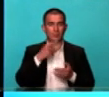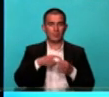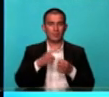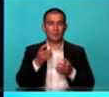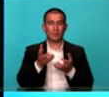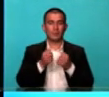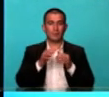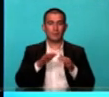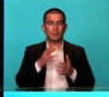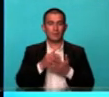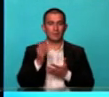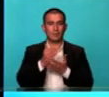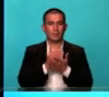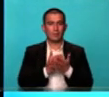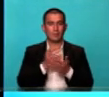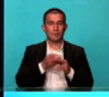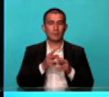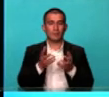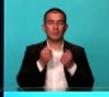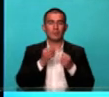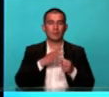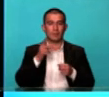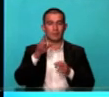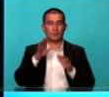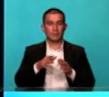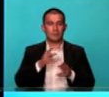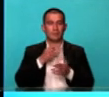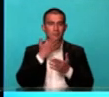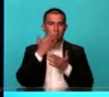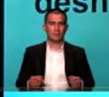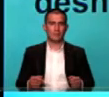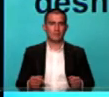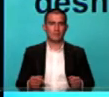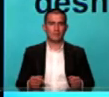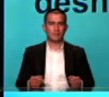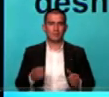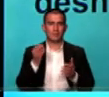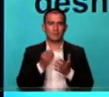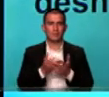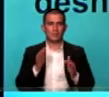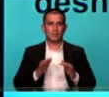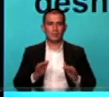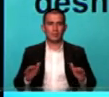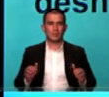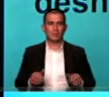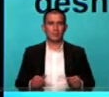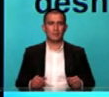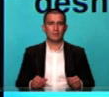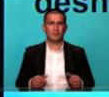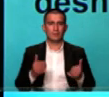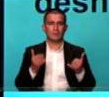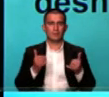olgan ro'yxatga olish markaziga murojaat qilishingiz zarur. Aziz o'quvchilar,